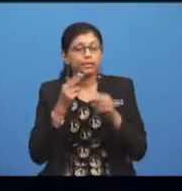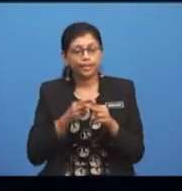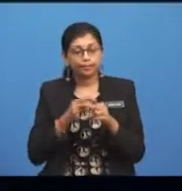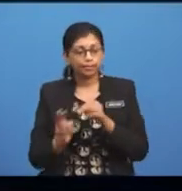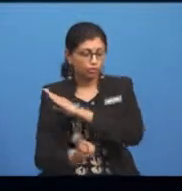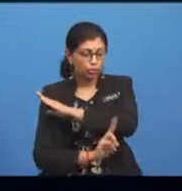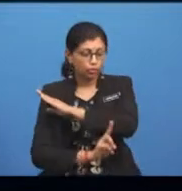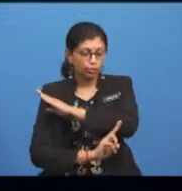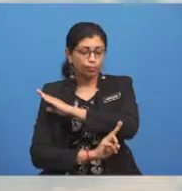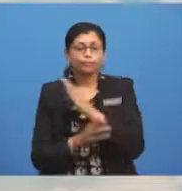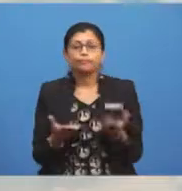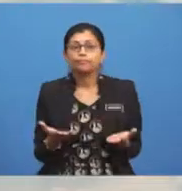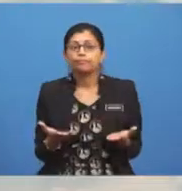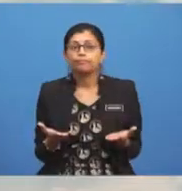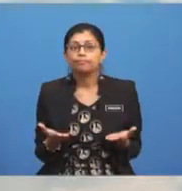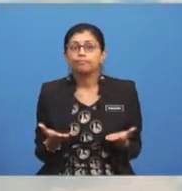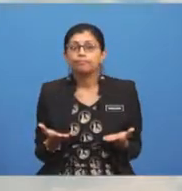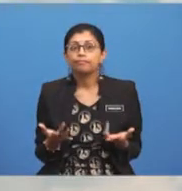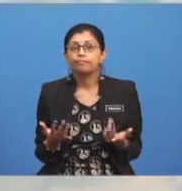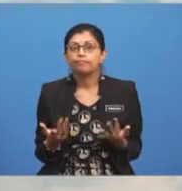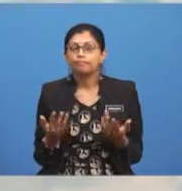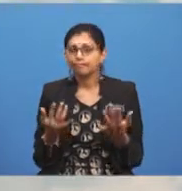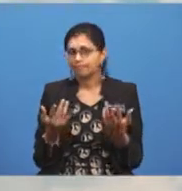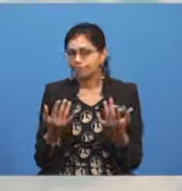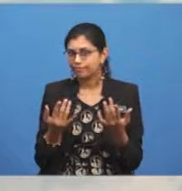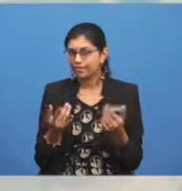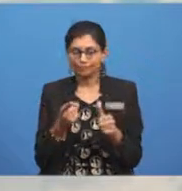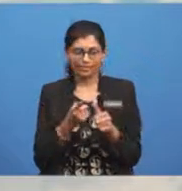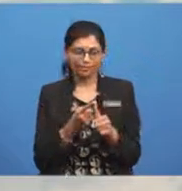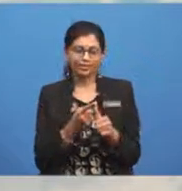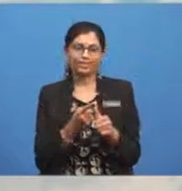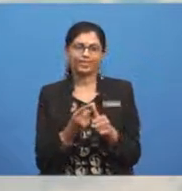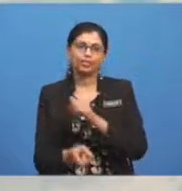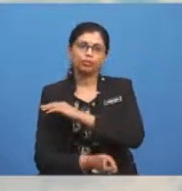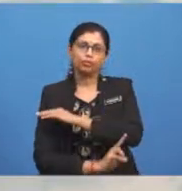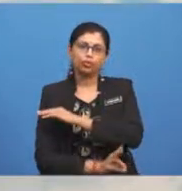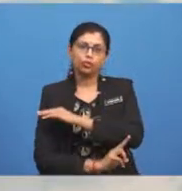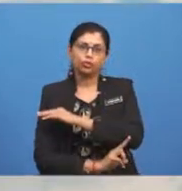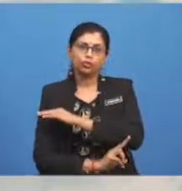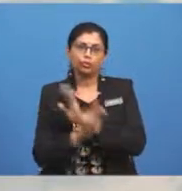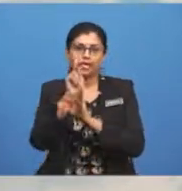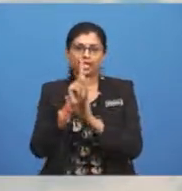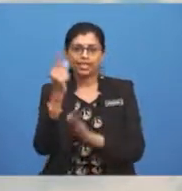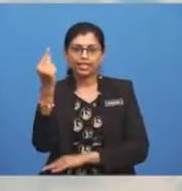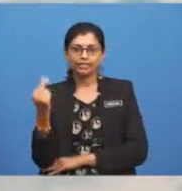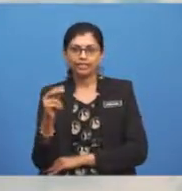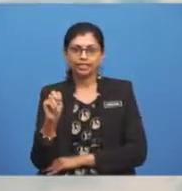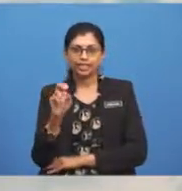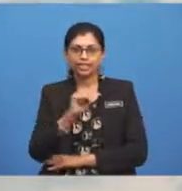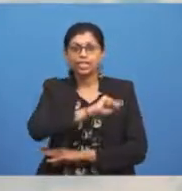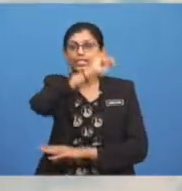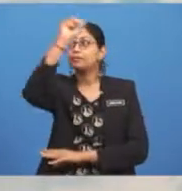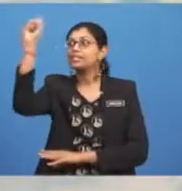hukum fizik tersebut? Yang pertama, iaitu hukum kegravitian